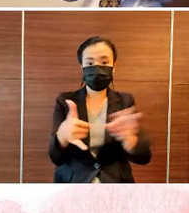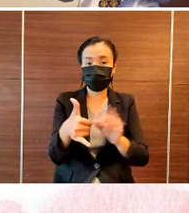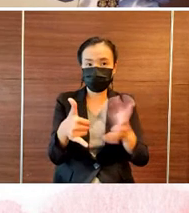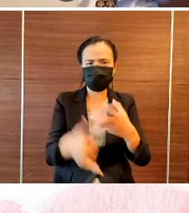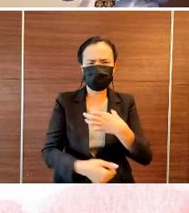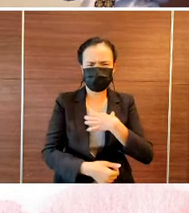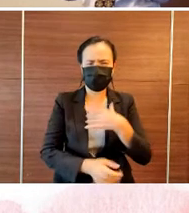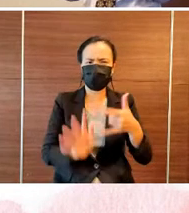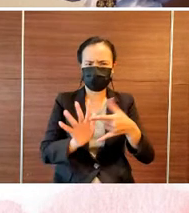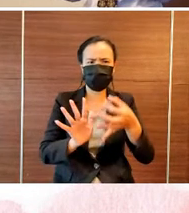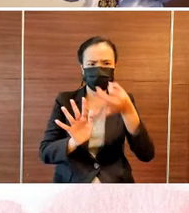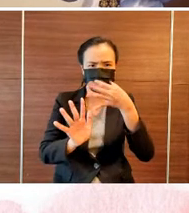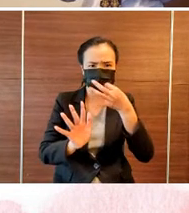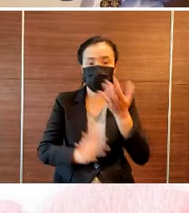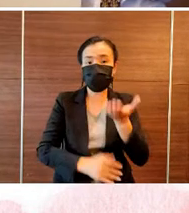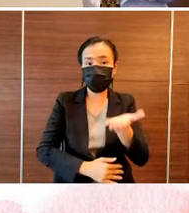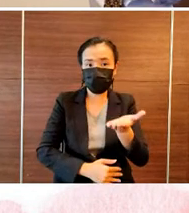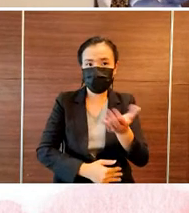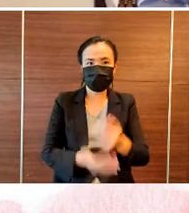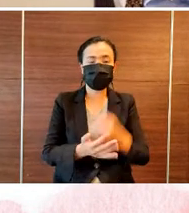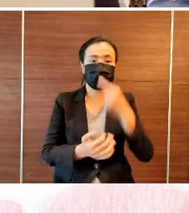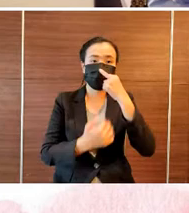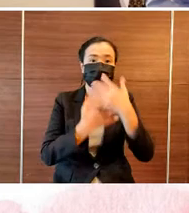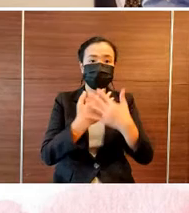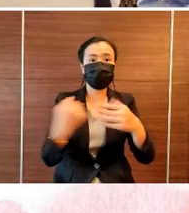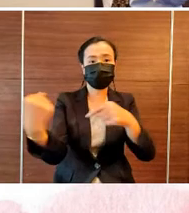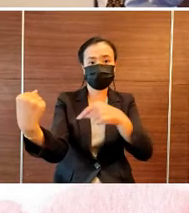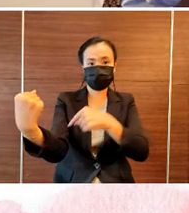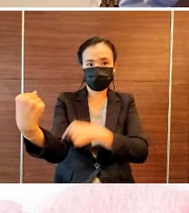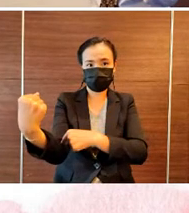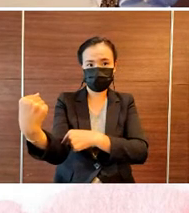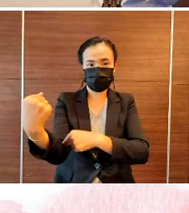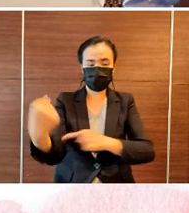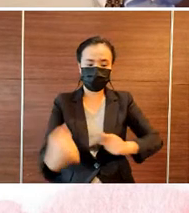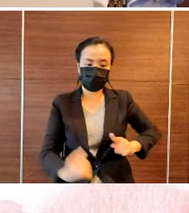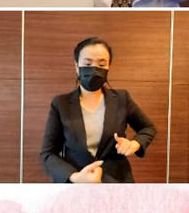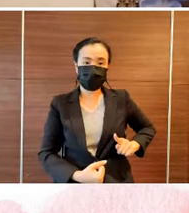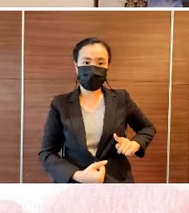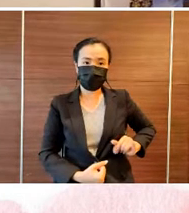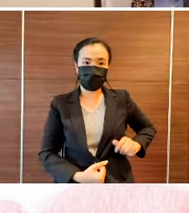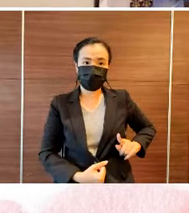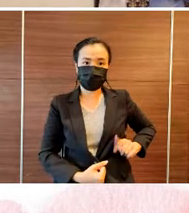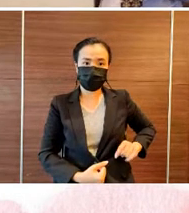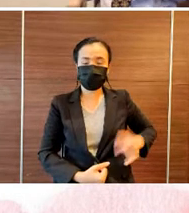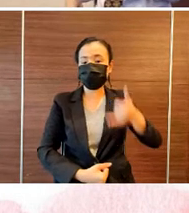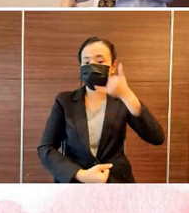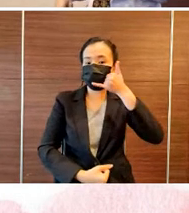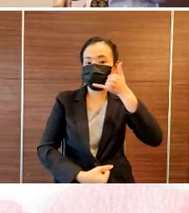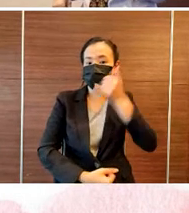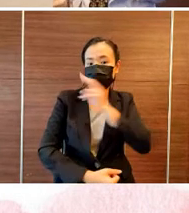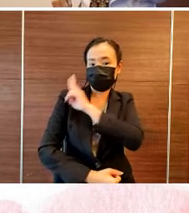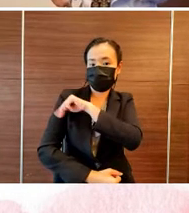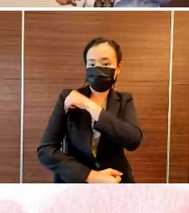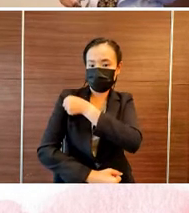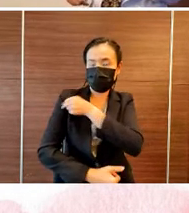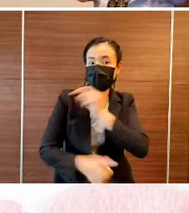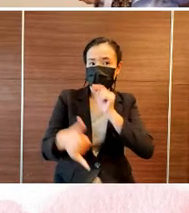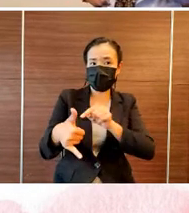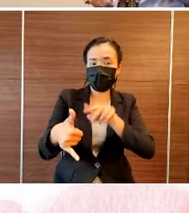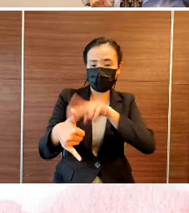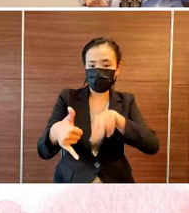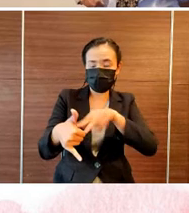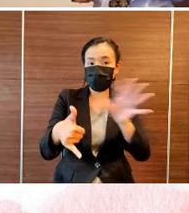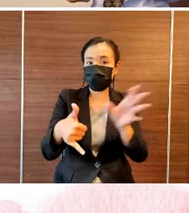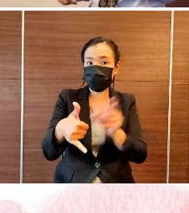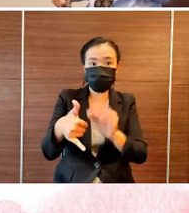แล้วอยากจะกินเป๊ปก็เจาะเลือดเจาะเกี่ยวกับไตหน่อยนึงนะครับแล้วโทรศัพท์ไปหาหมอนะครับนะคนไข้คนนี้ตรวจไม่เจอยัง